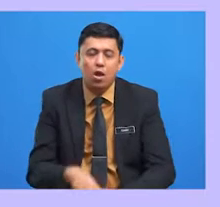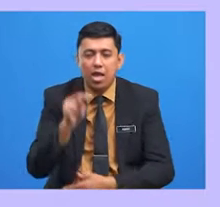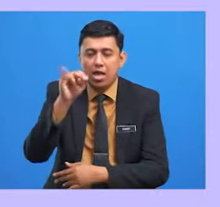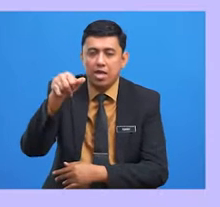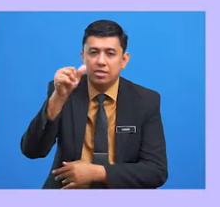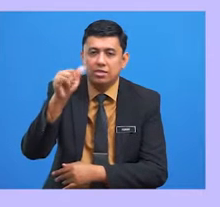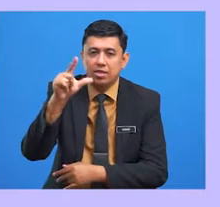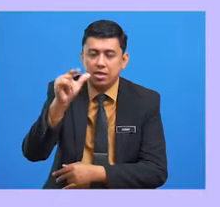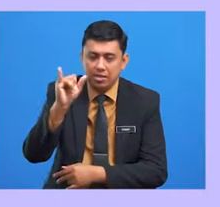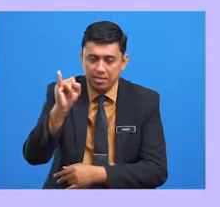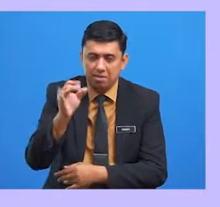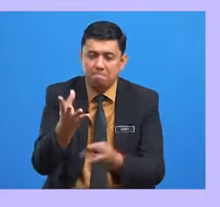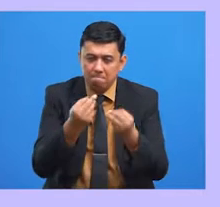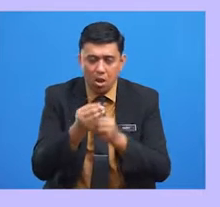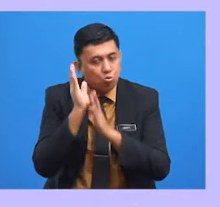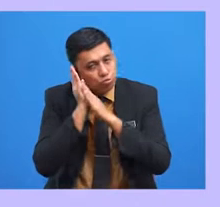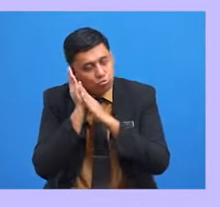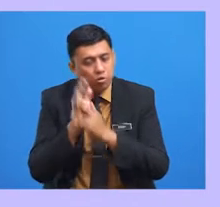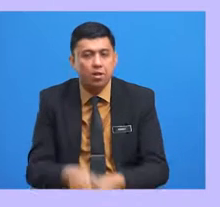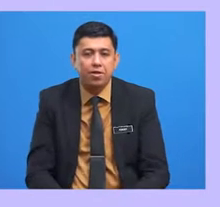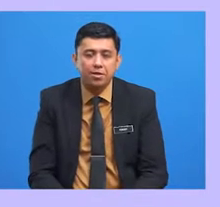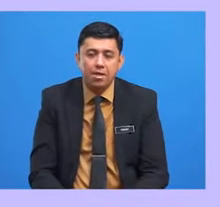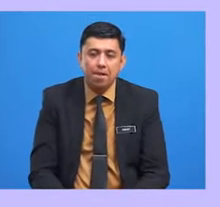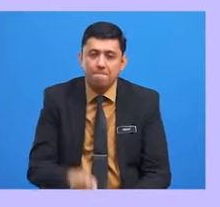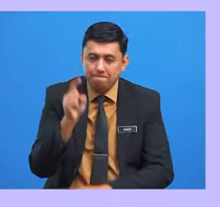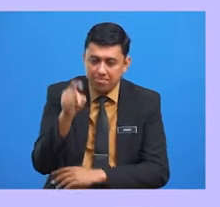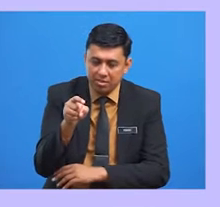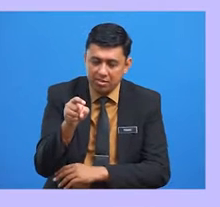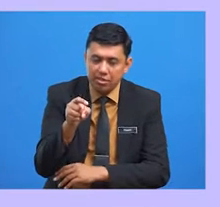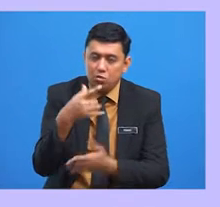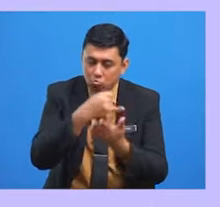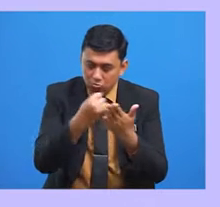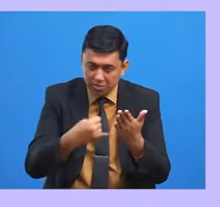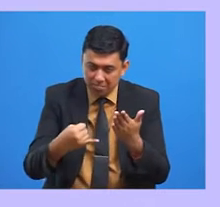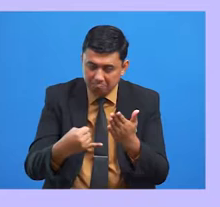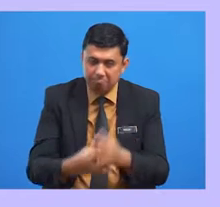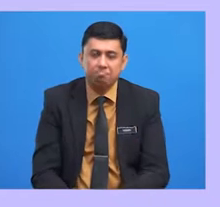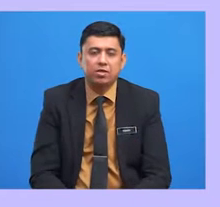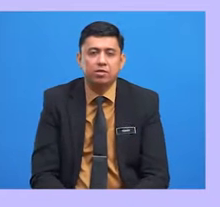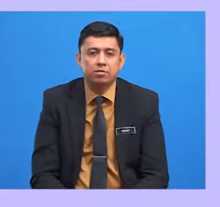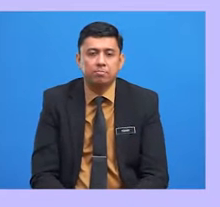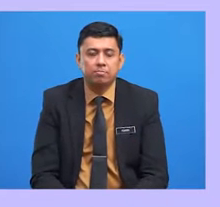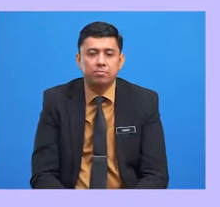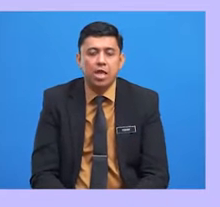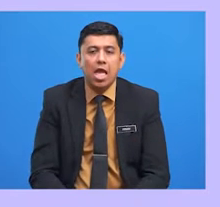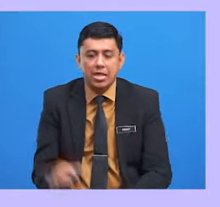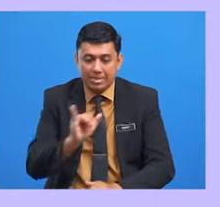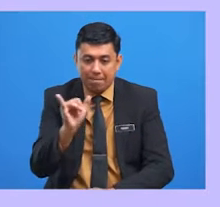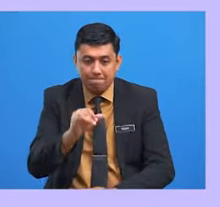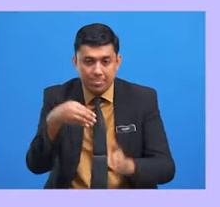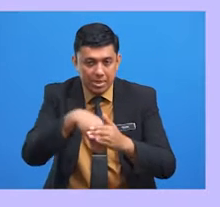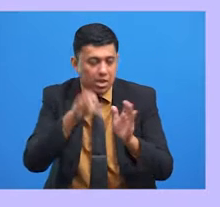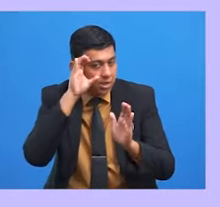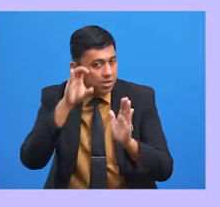nak tidur. Maka, murid-murid perlu melukis keluk seperti hendak baring. Di sini, murid dapat melihat peratus